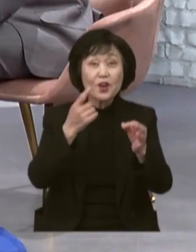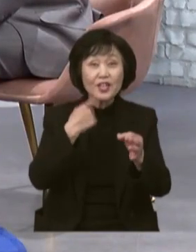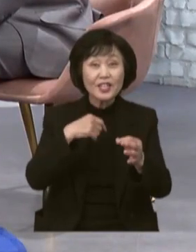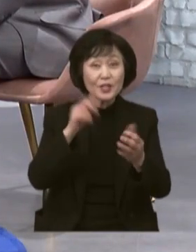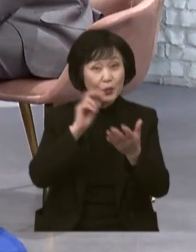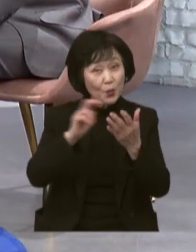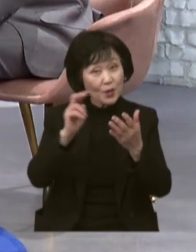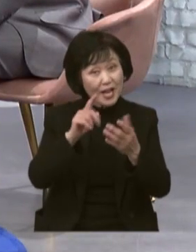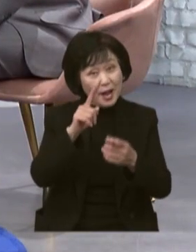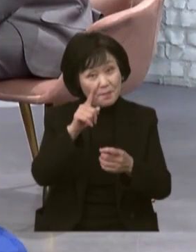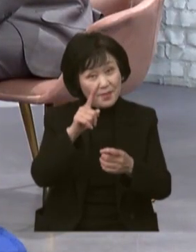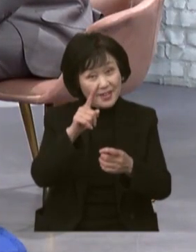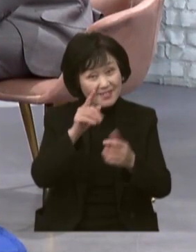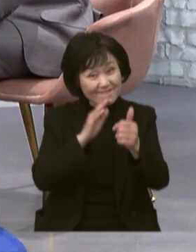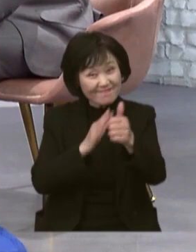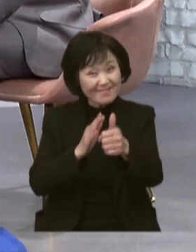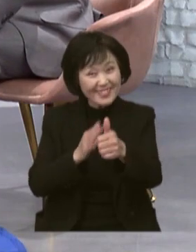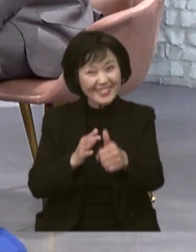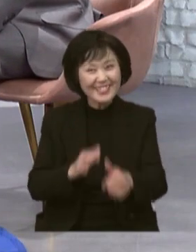나